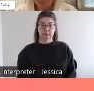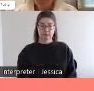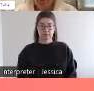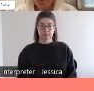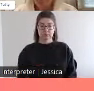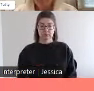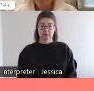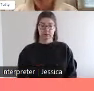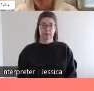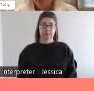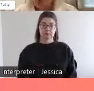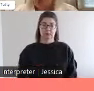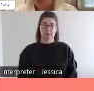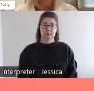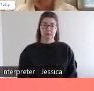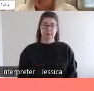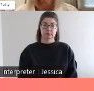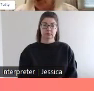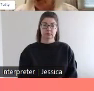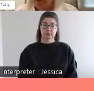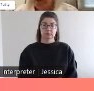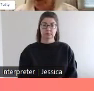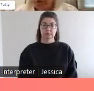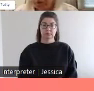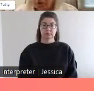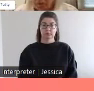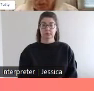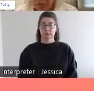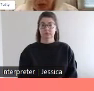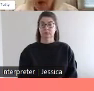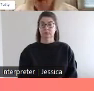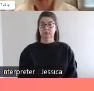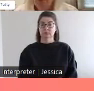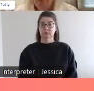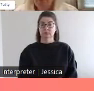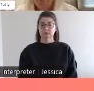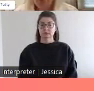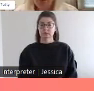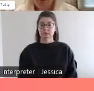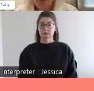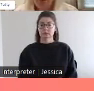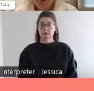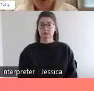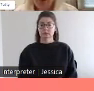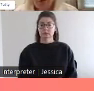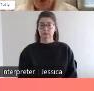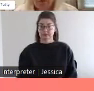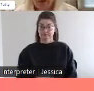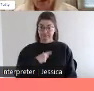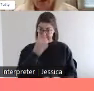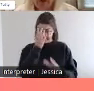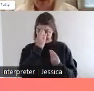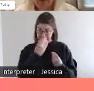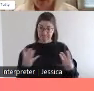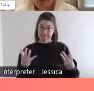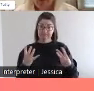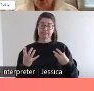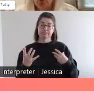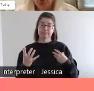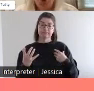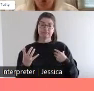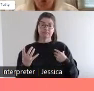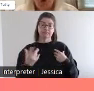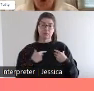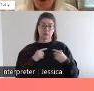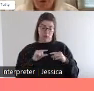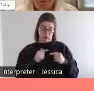clientes. Le contrôle du groupe aurait pu être amélioré, faire avancer les femmes qui retardaient la discussion. Je tiens à